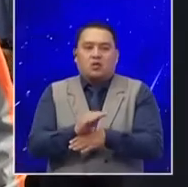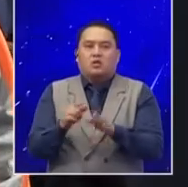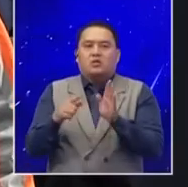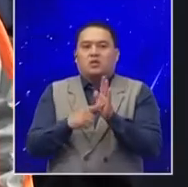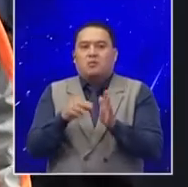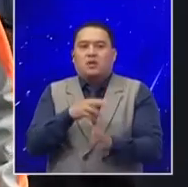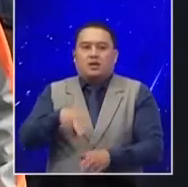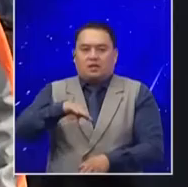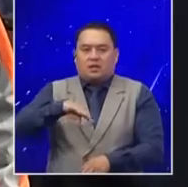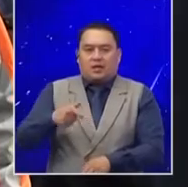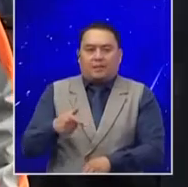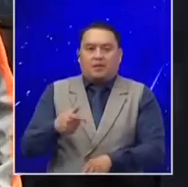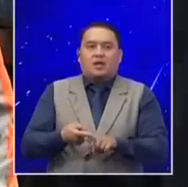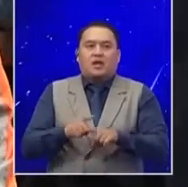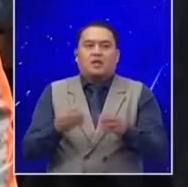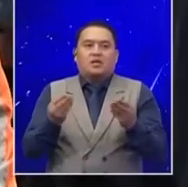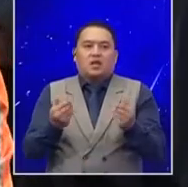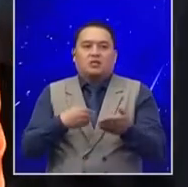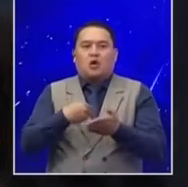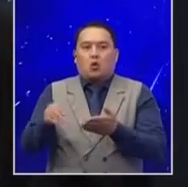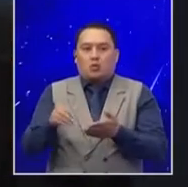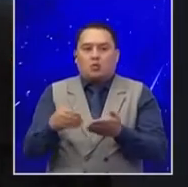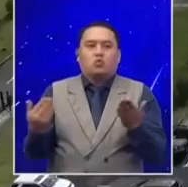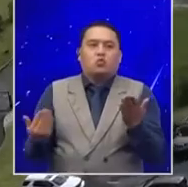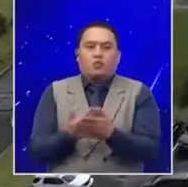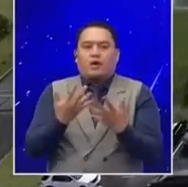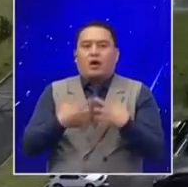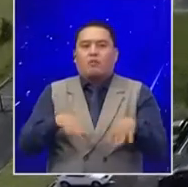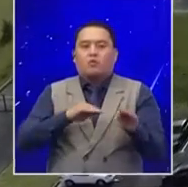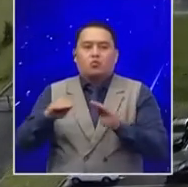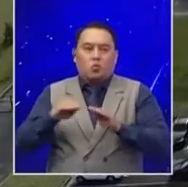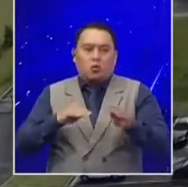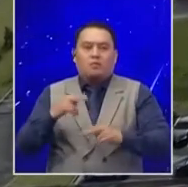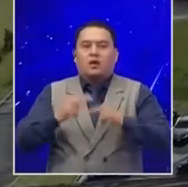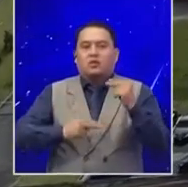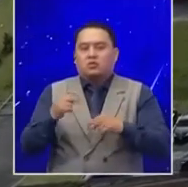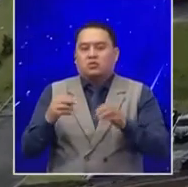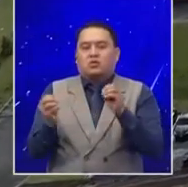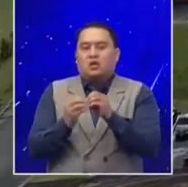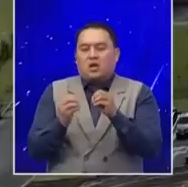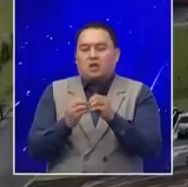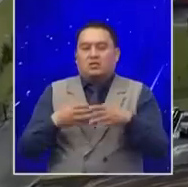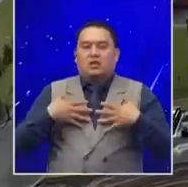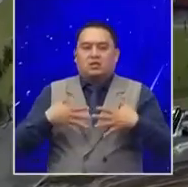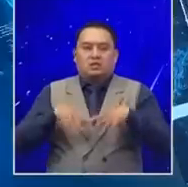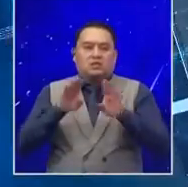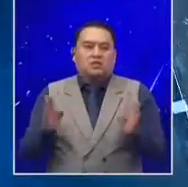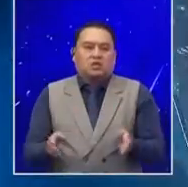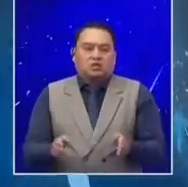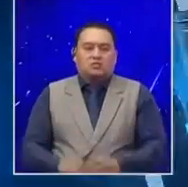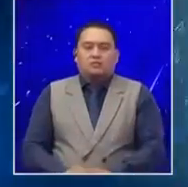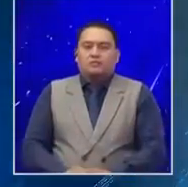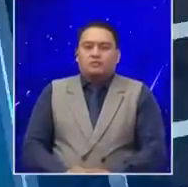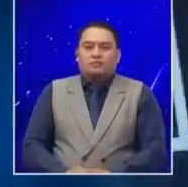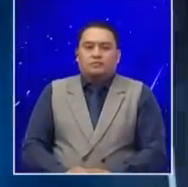7 миллиардов тенге. На эти средства закуплено новое оборудование и построено 10 кислородных станций.